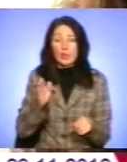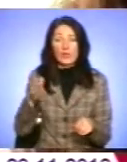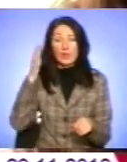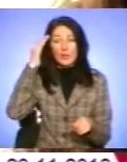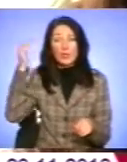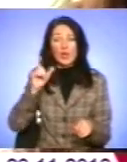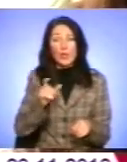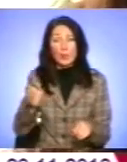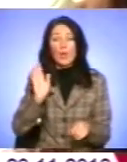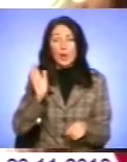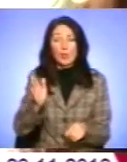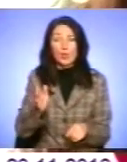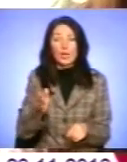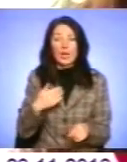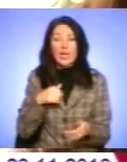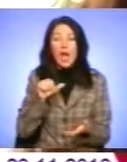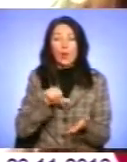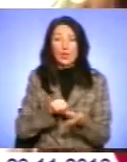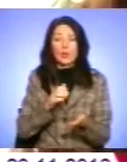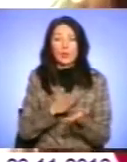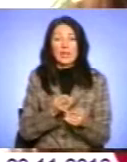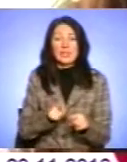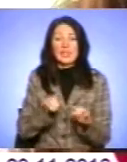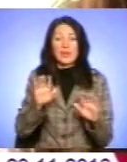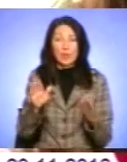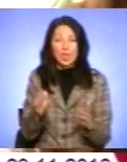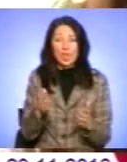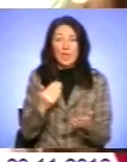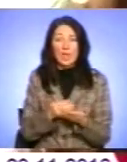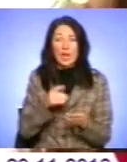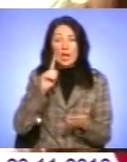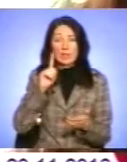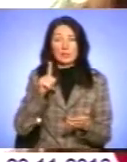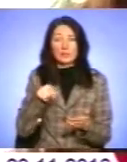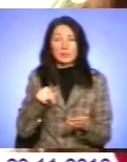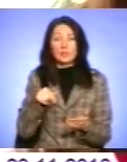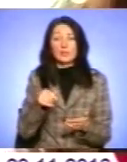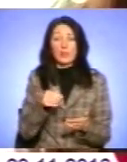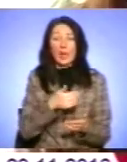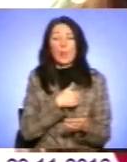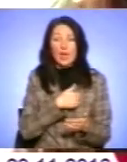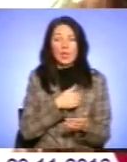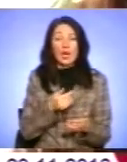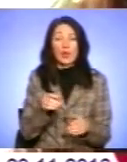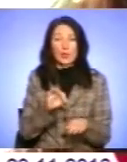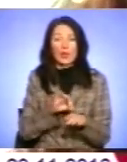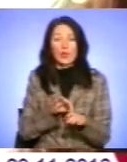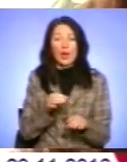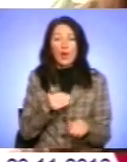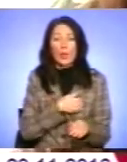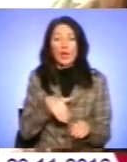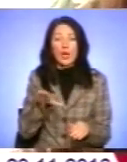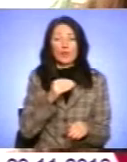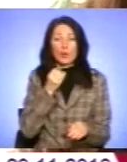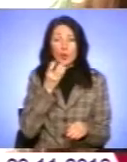Я однокласниця, є учасником цієї події. Я за нею вболіваю і бажаю їй щиро успіху, бо я вважаю, що такі